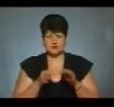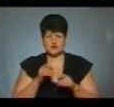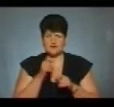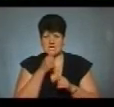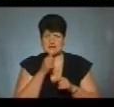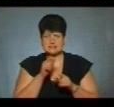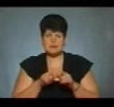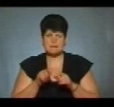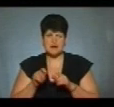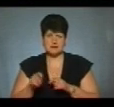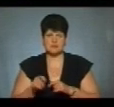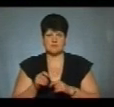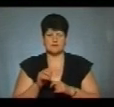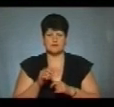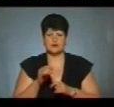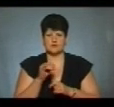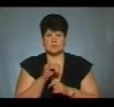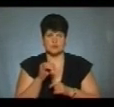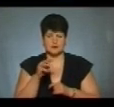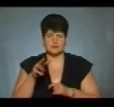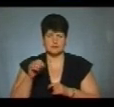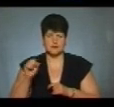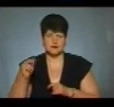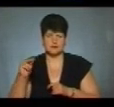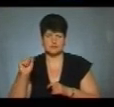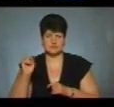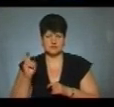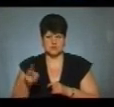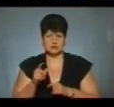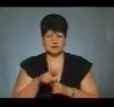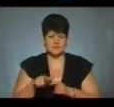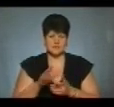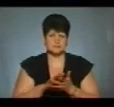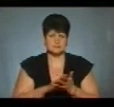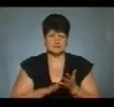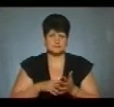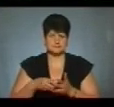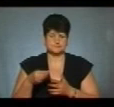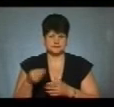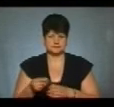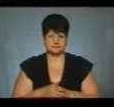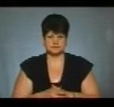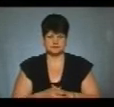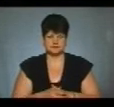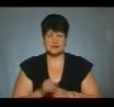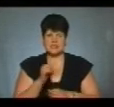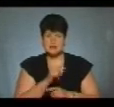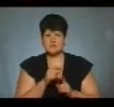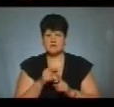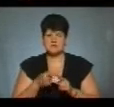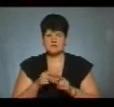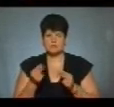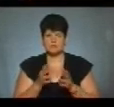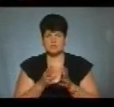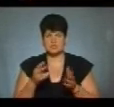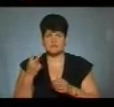із постановою суду позивач у справі проти будівництва вуличної академії в парку національного відродження Юлія Мамчак. За її словами, це коштувало